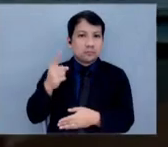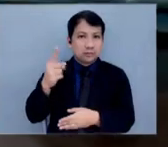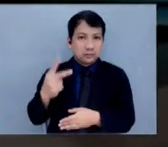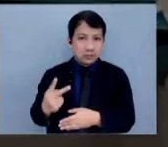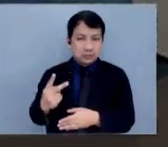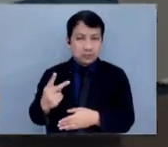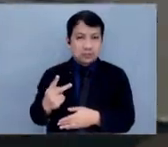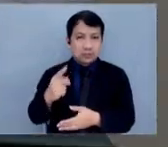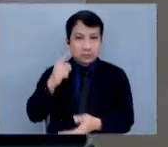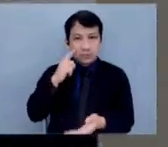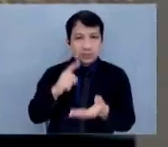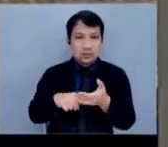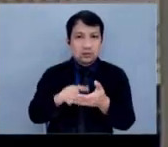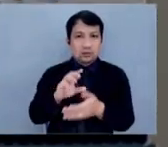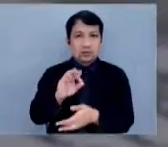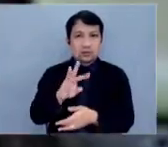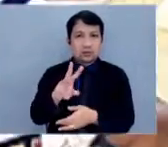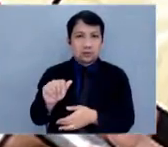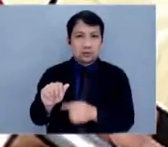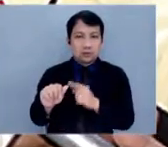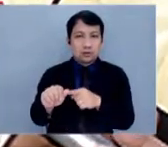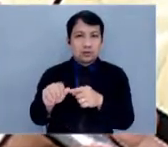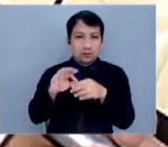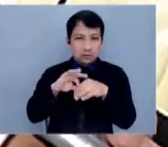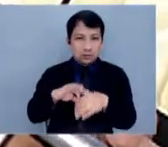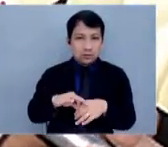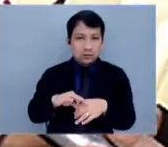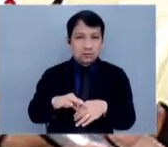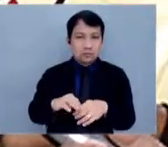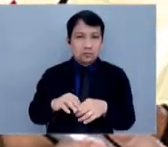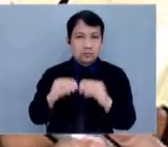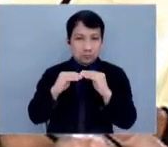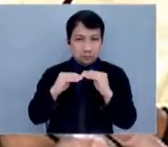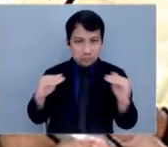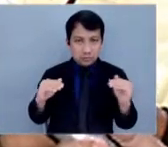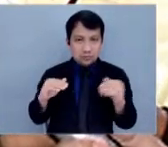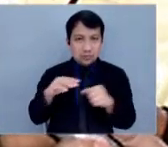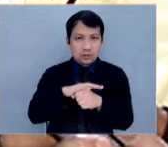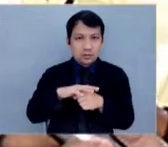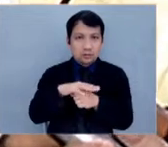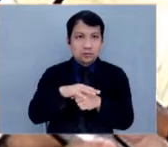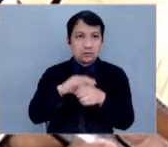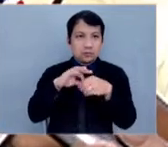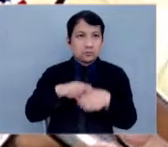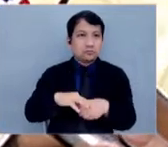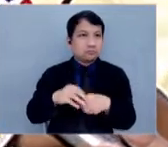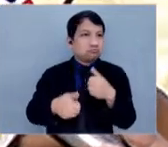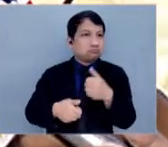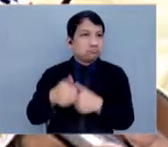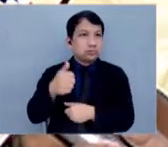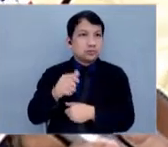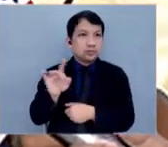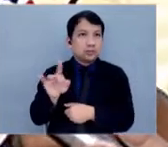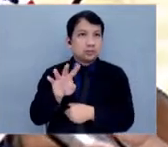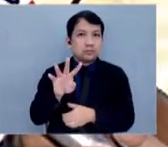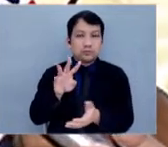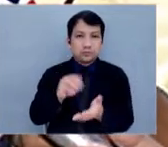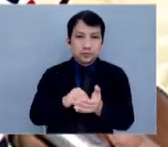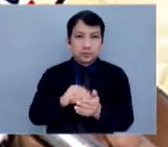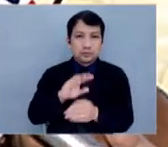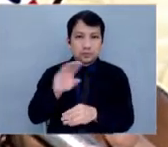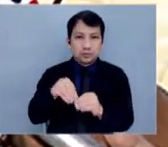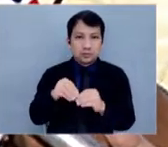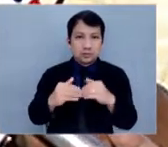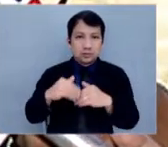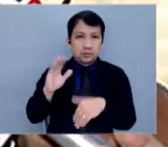registered overseas voters ang bumoto. Sana mapantayan yung local voting natin. Kung umabot po tayo ng 84% dito, sana man lang umabot tayo